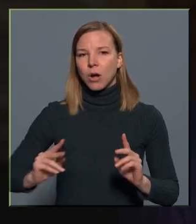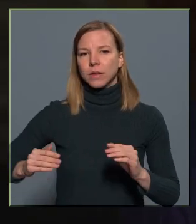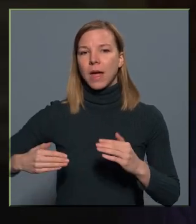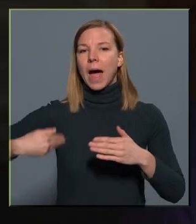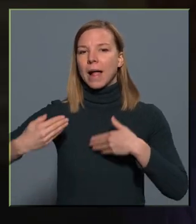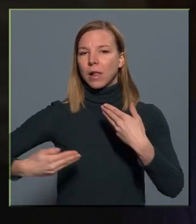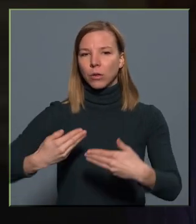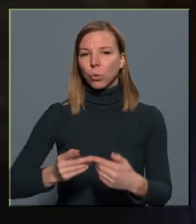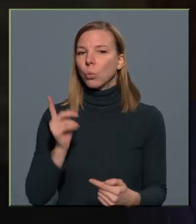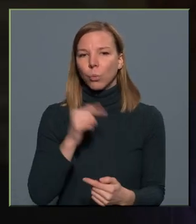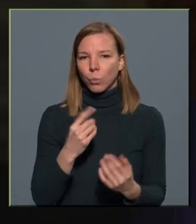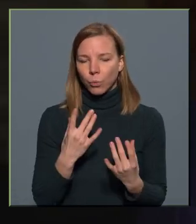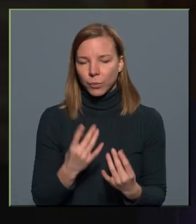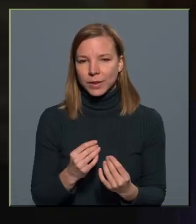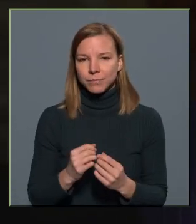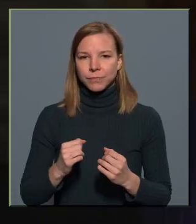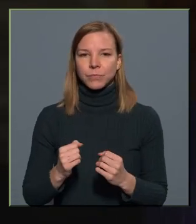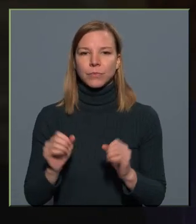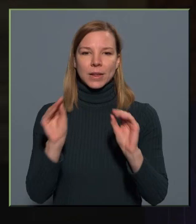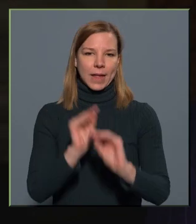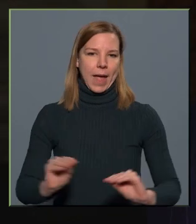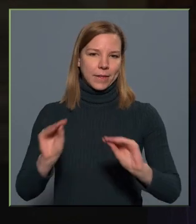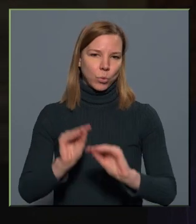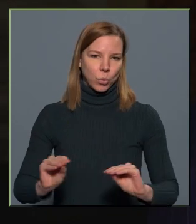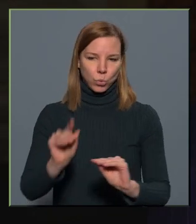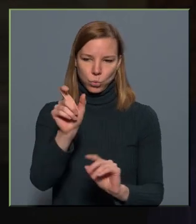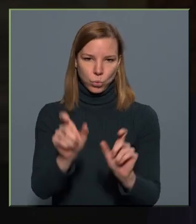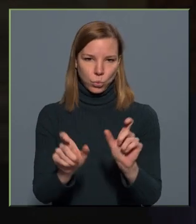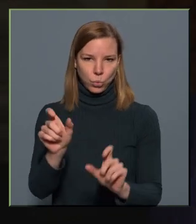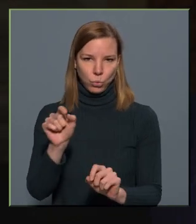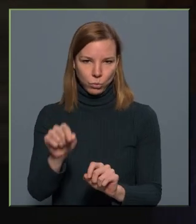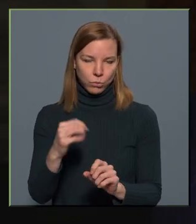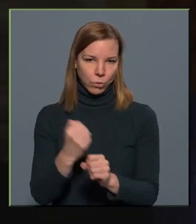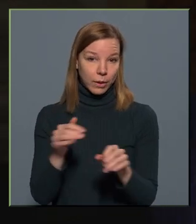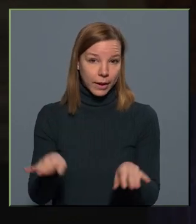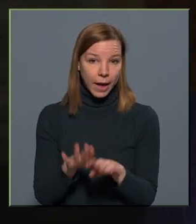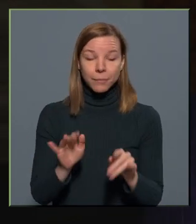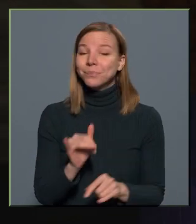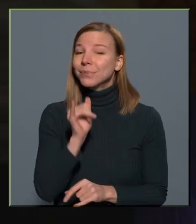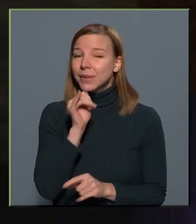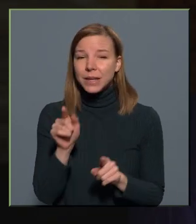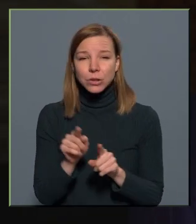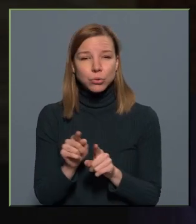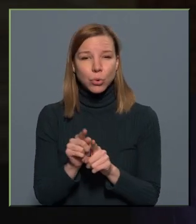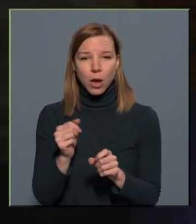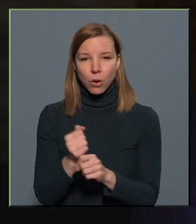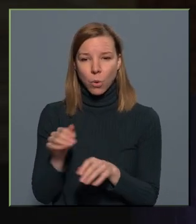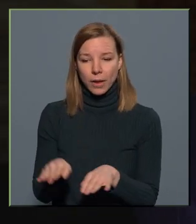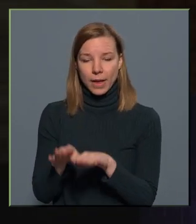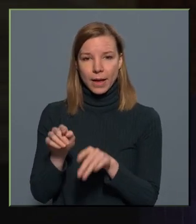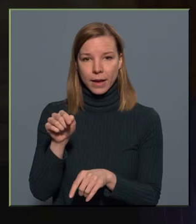edző kollégák tekintetében mondhatom el. Gyakorlatilag itt nincs olyan kollégám, aki dolgozik,